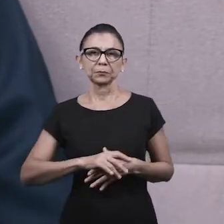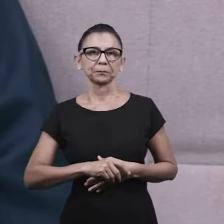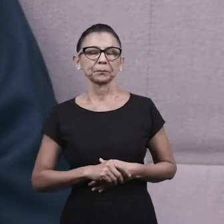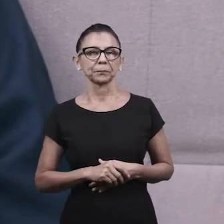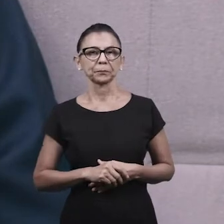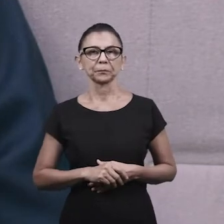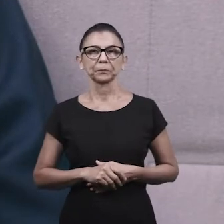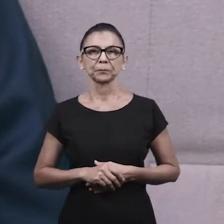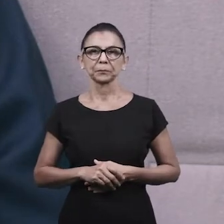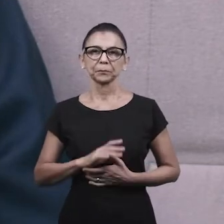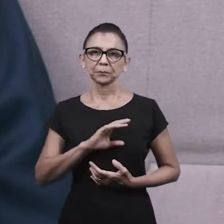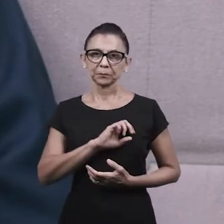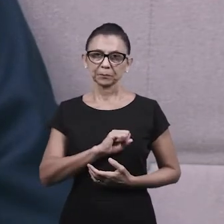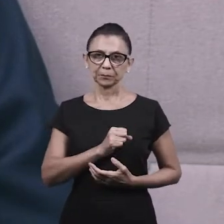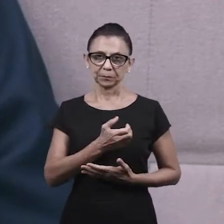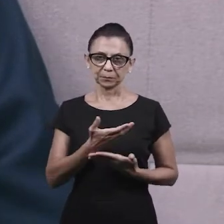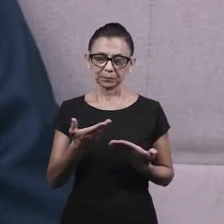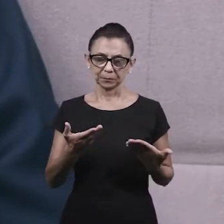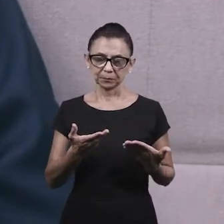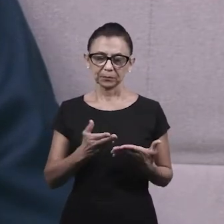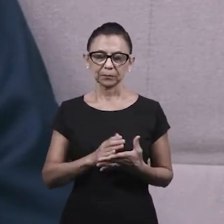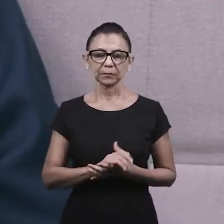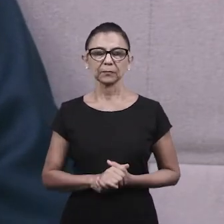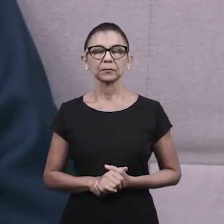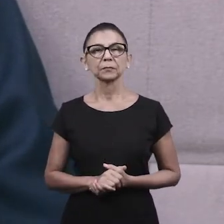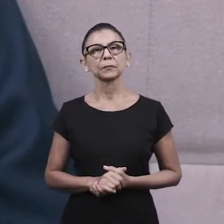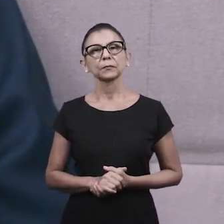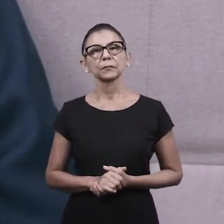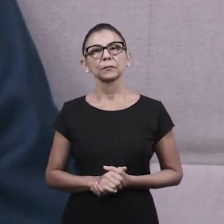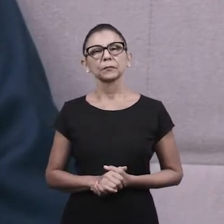nous sommes dans un moment de décision.